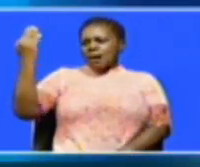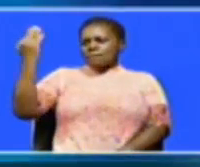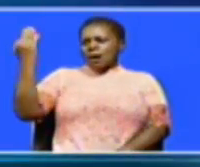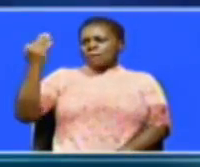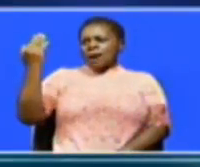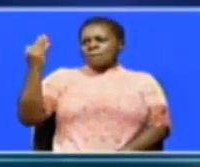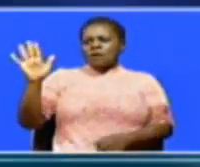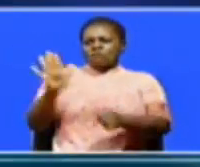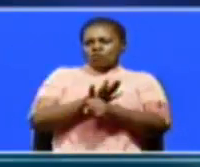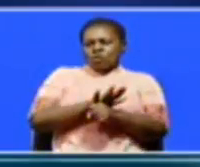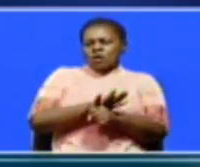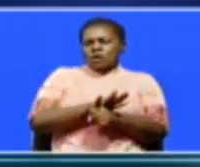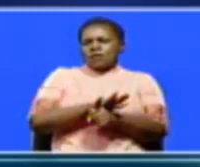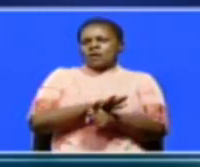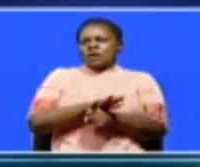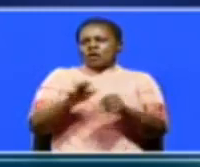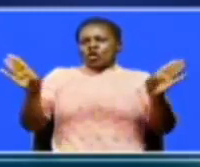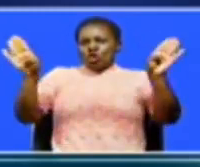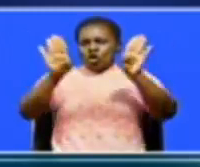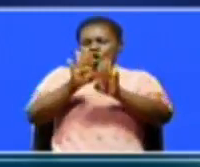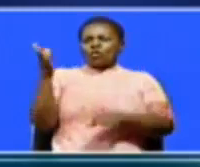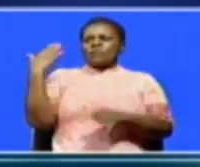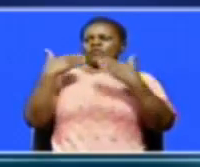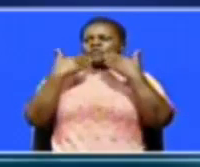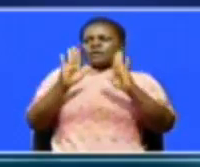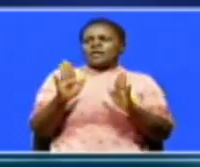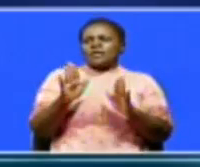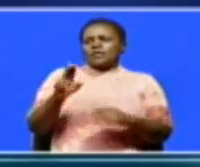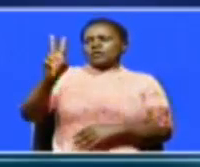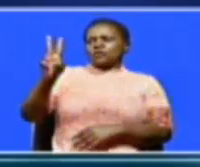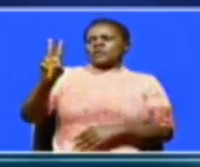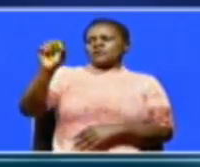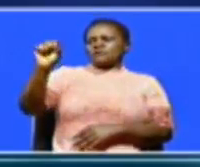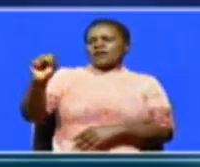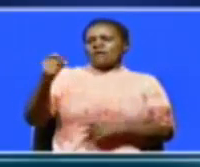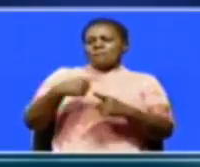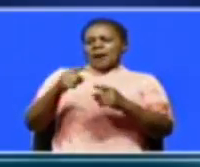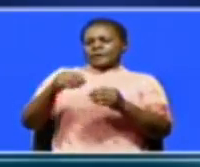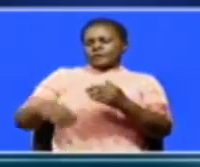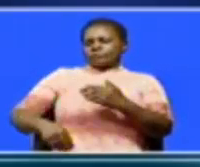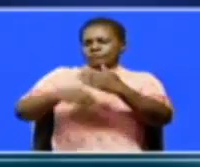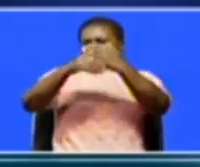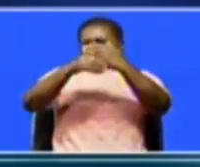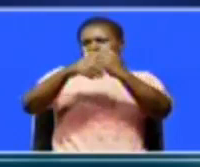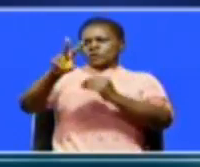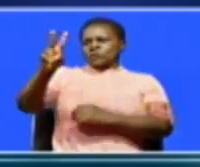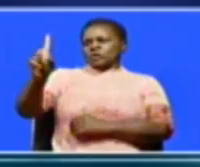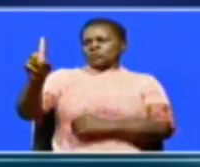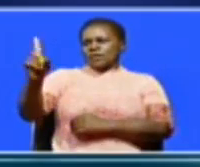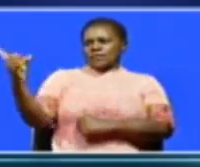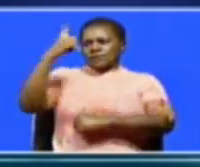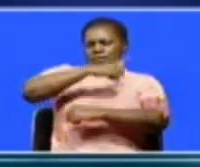provided tomorrow. Kafyu ya awali ilikamilika Aprili 25 lakini ikasongezwa kwa siku zingine